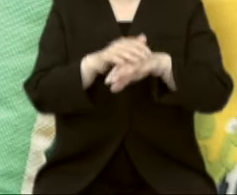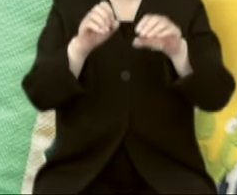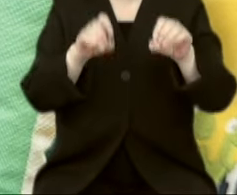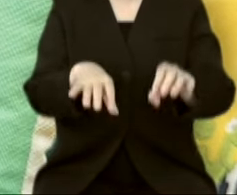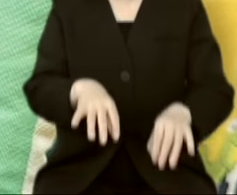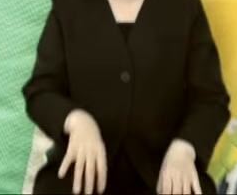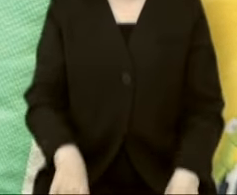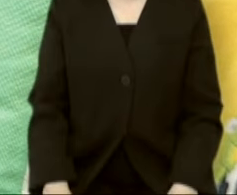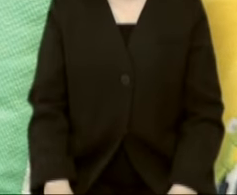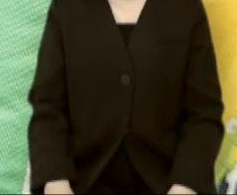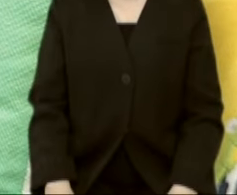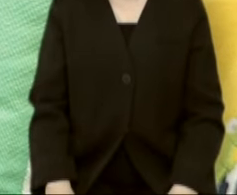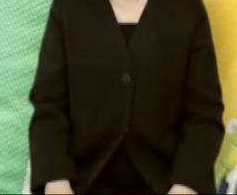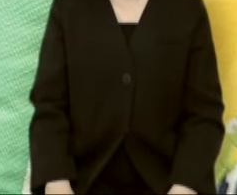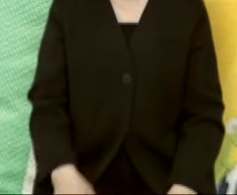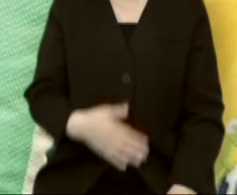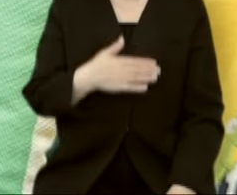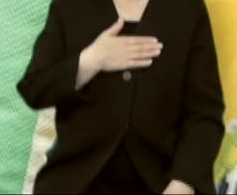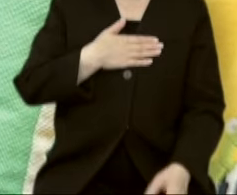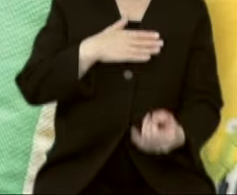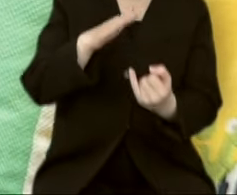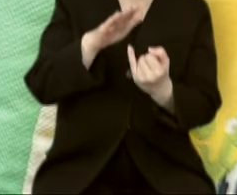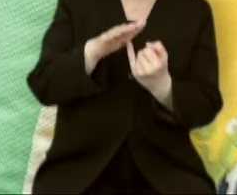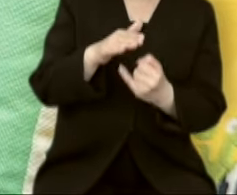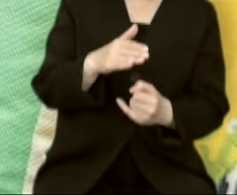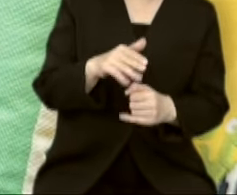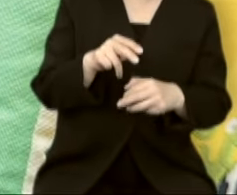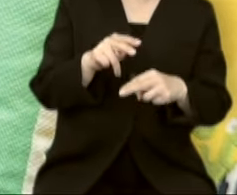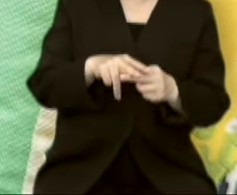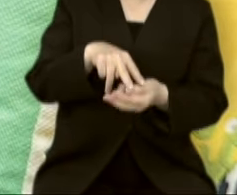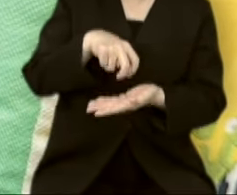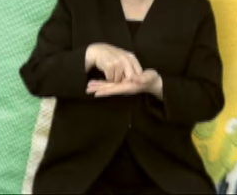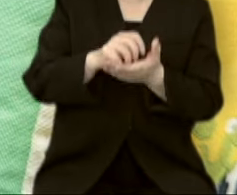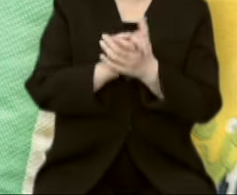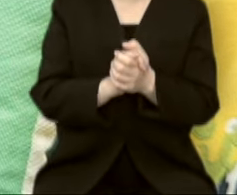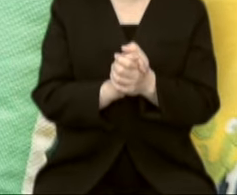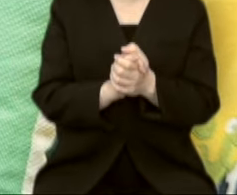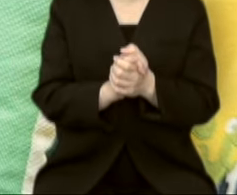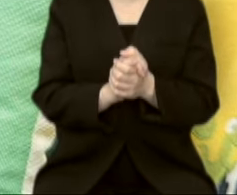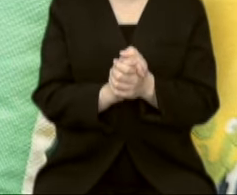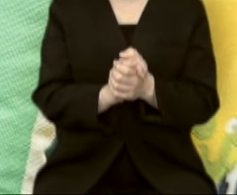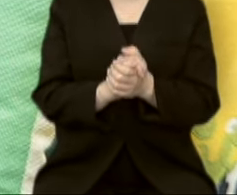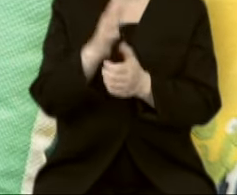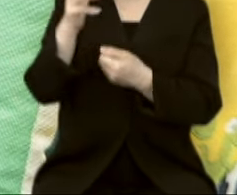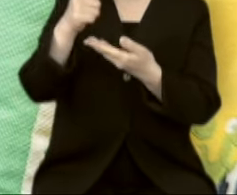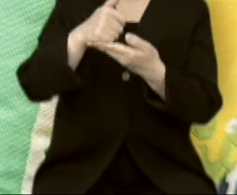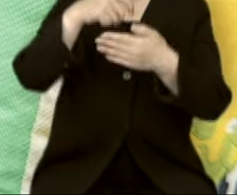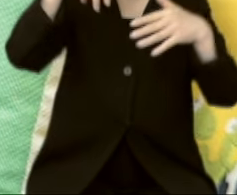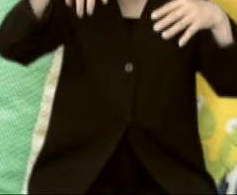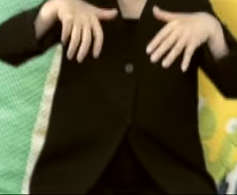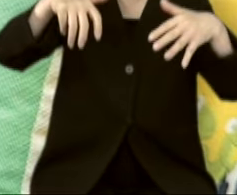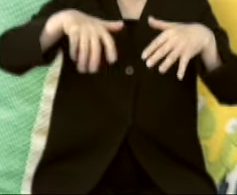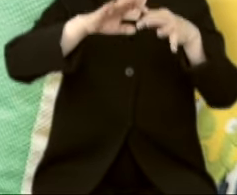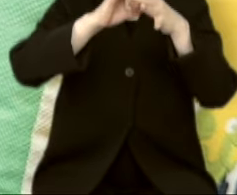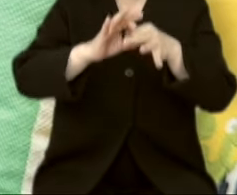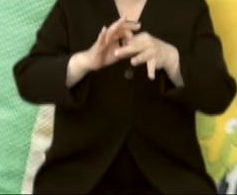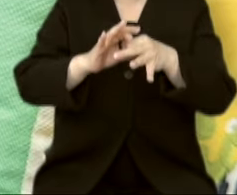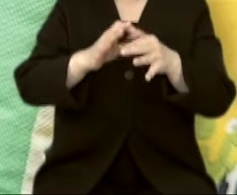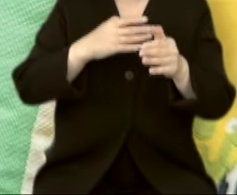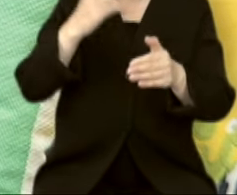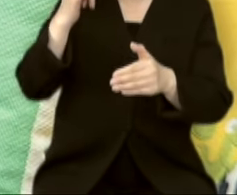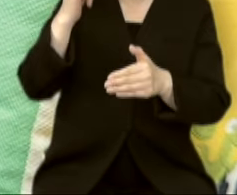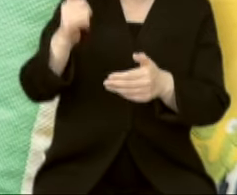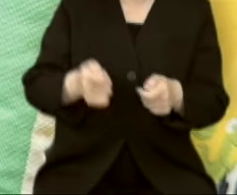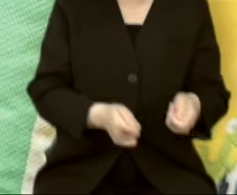없잖아요. 네. 그러니까 그 어린 마음인데 제가 앉아서 무릎 꿇고 앉아서 기도를 했어요. 하나님 비가 이렇게 계속 오면